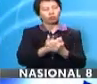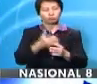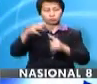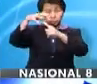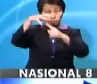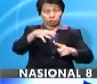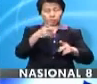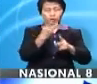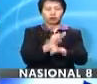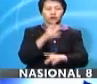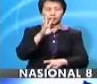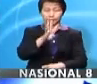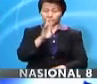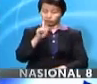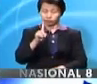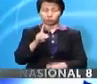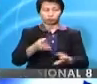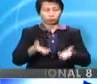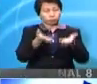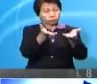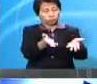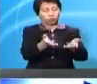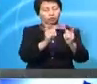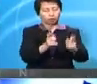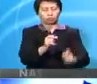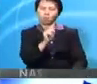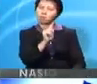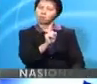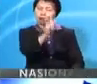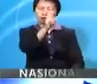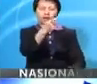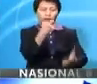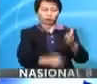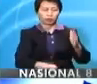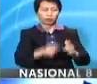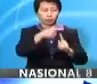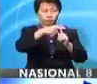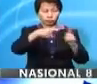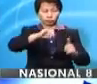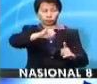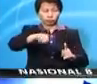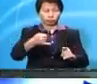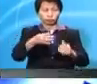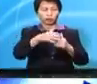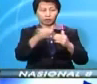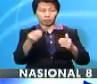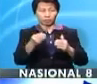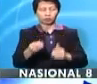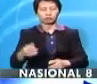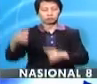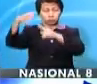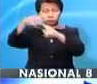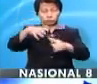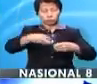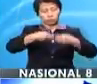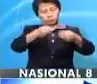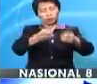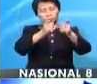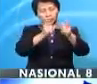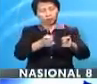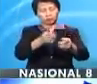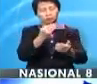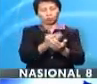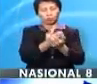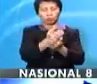kejohanan kali ke-41 itu menawarkan hadiah lumayan bernilai lebih RM500,000. Kejohanan ini menawarkan hadiah wang